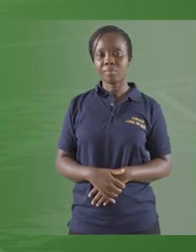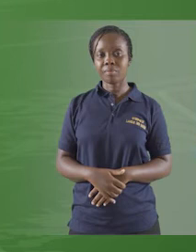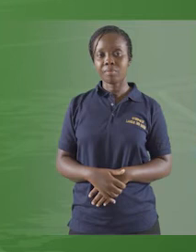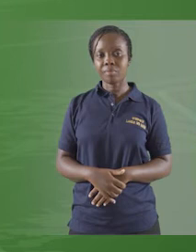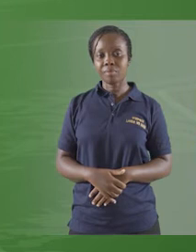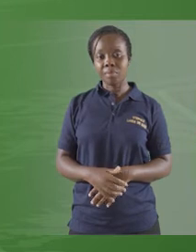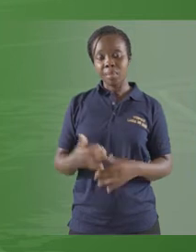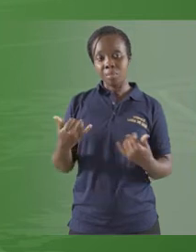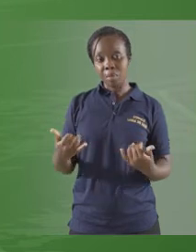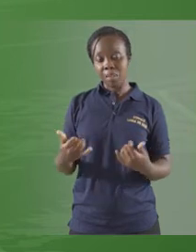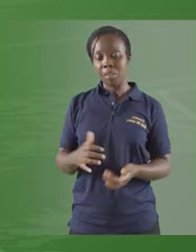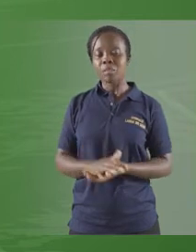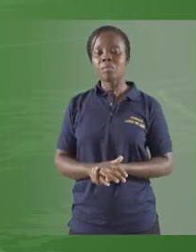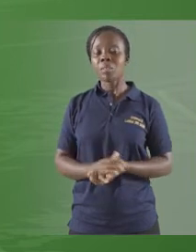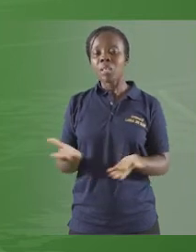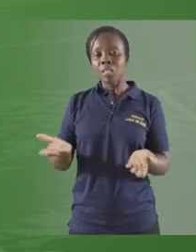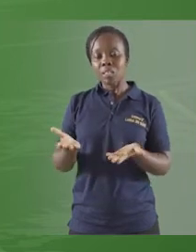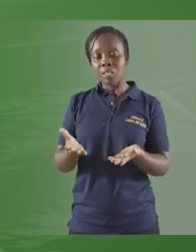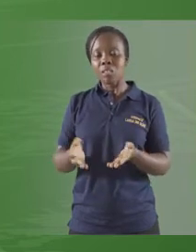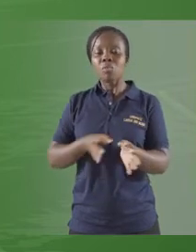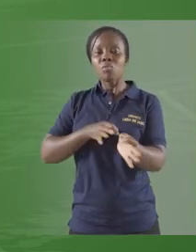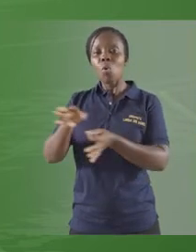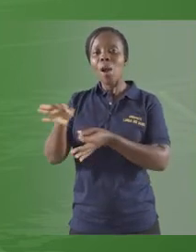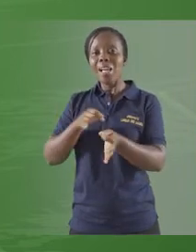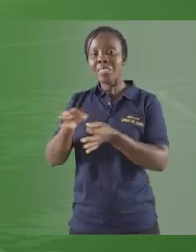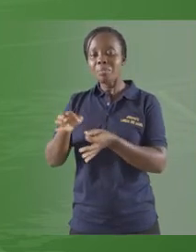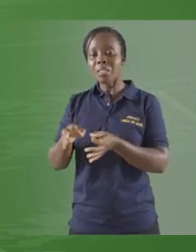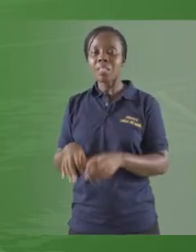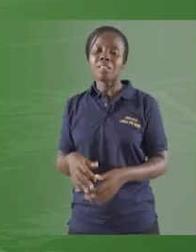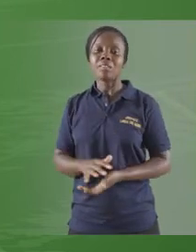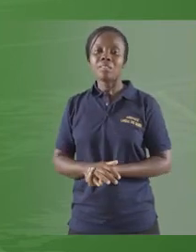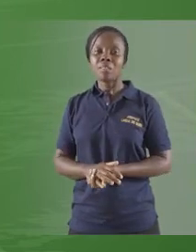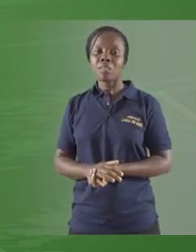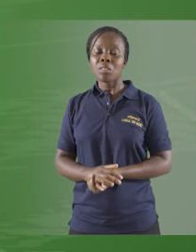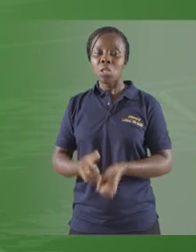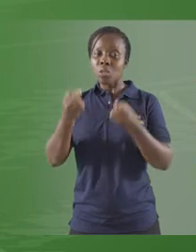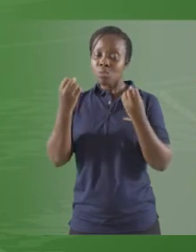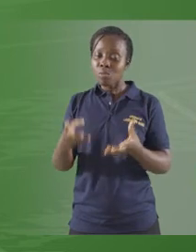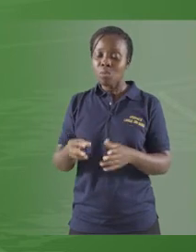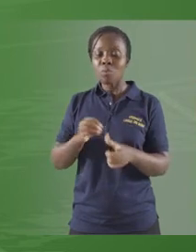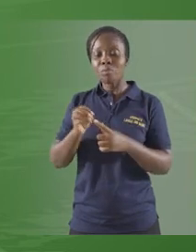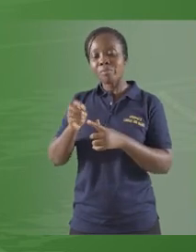En ce qui concerne la dominance ou la récessivité,